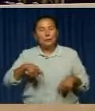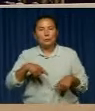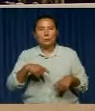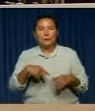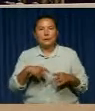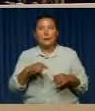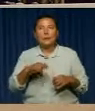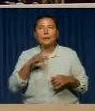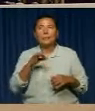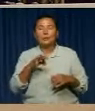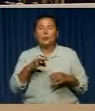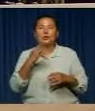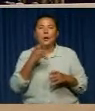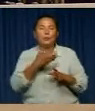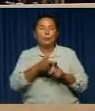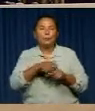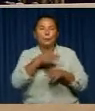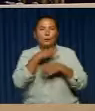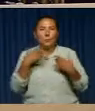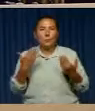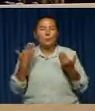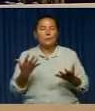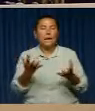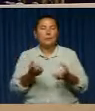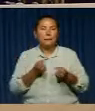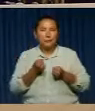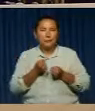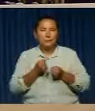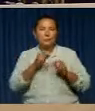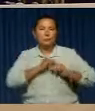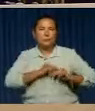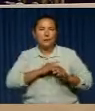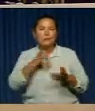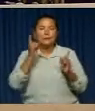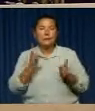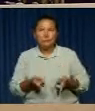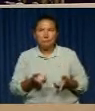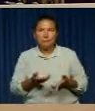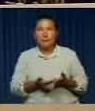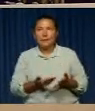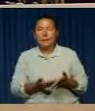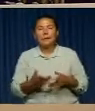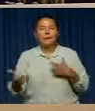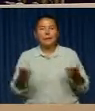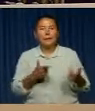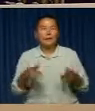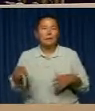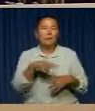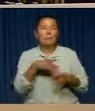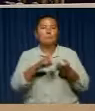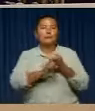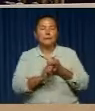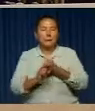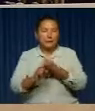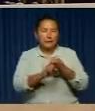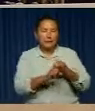көп, шағым өте көп, оны біз қабылдаймыз, жұмыс жасауға тырысып жатырмыз. Бірақ дайындықты бәріміз бірігіп